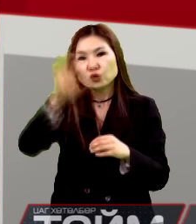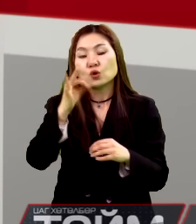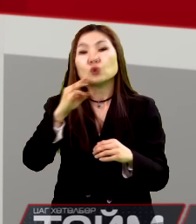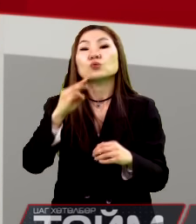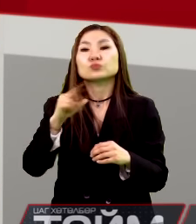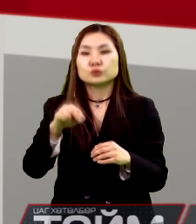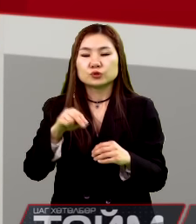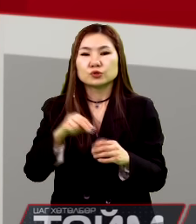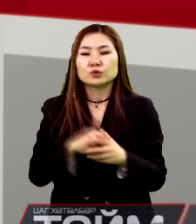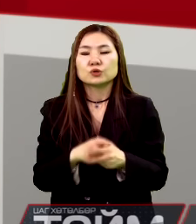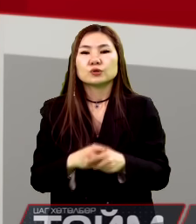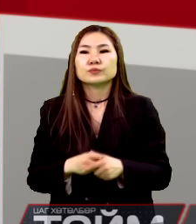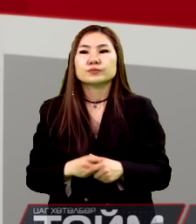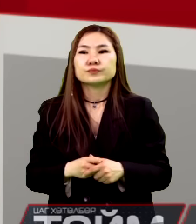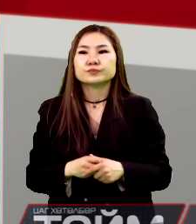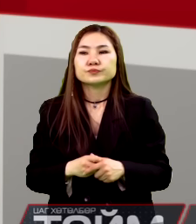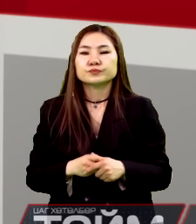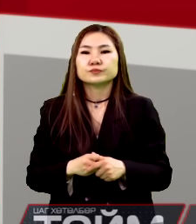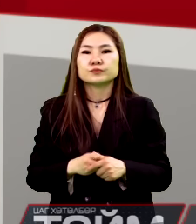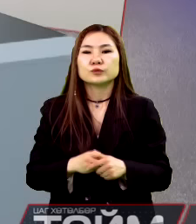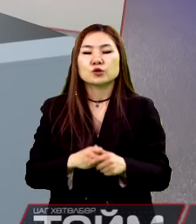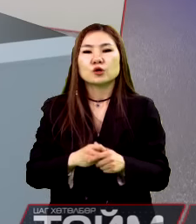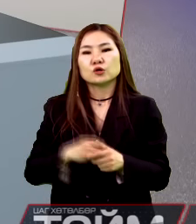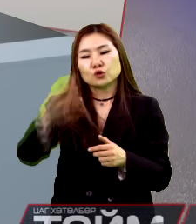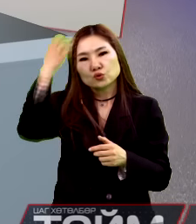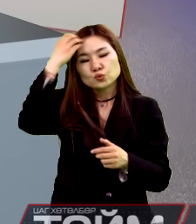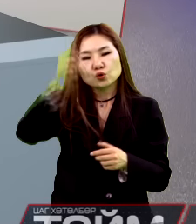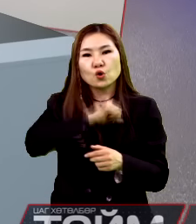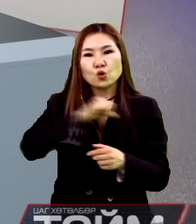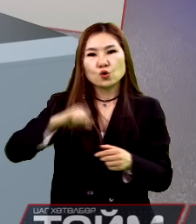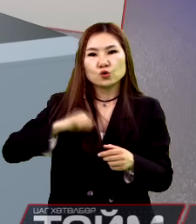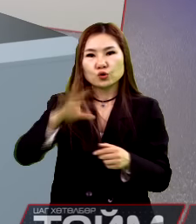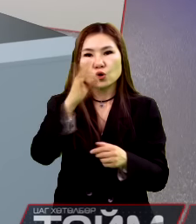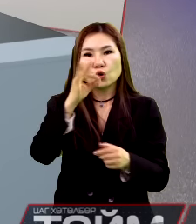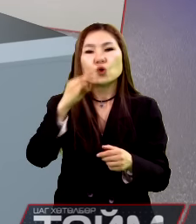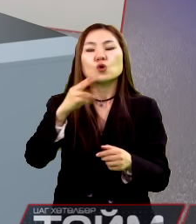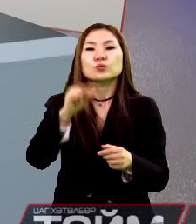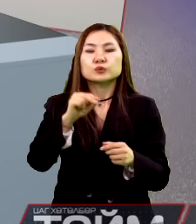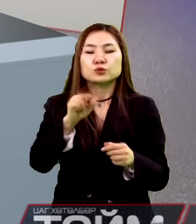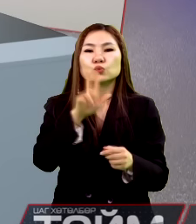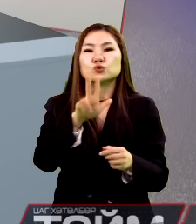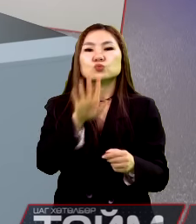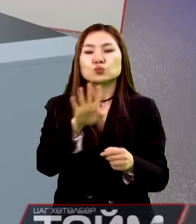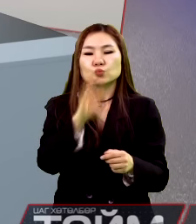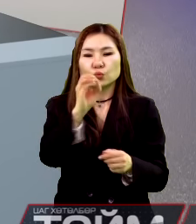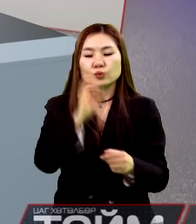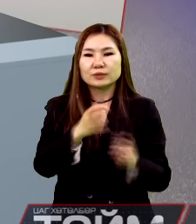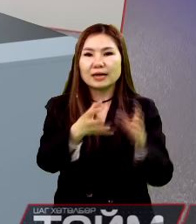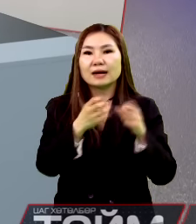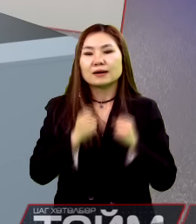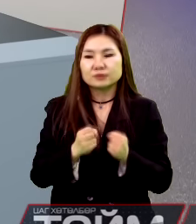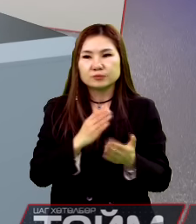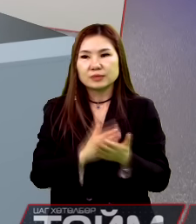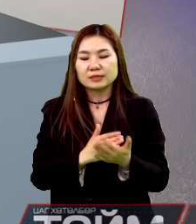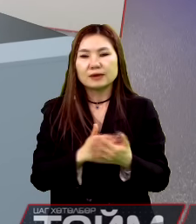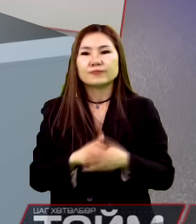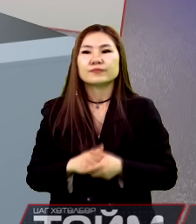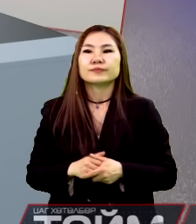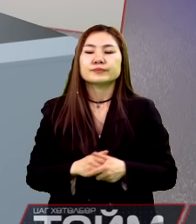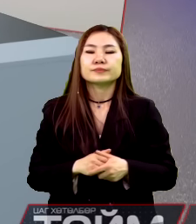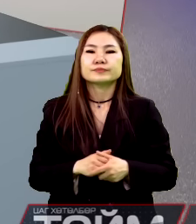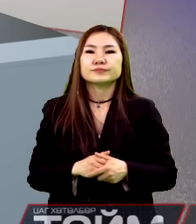хайр овоолгоч өөрөө олонос төрийн өмч. Тийм учраас төрийн өөрийнхөө өмчнөөс 34% авах гэж байгаа гэж бодлоо ярьж байгаа. А тэрэн сүш